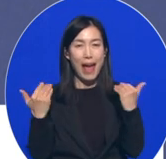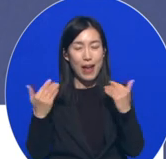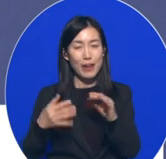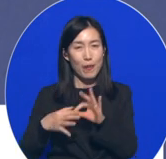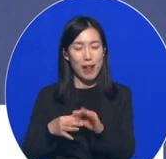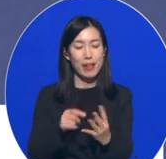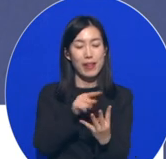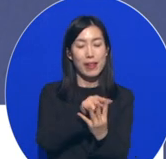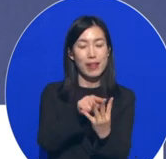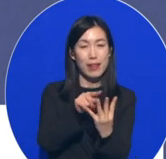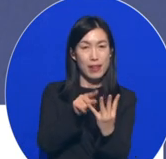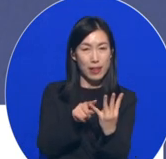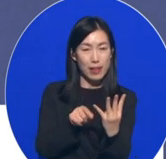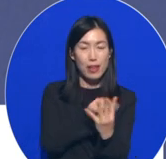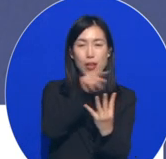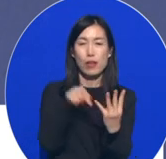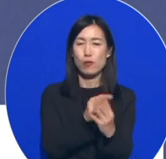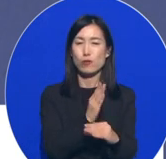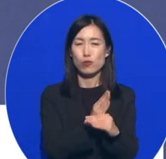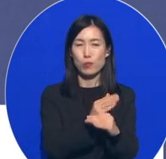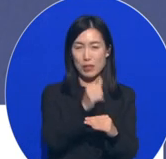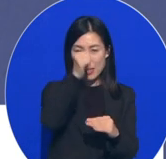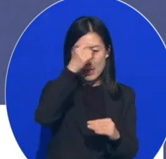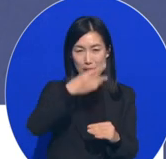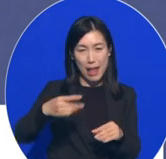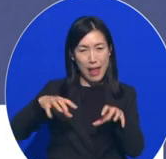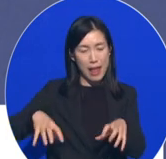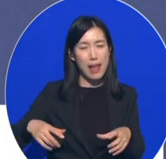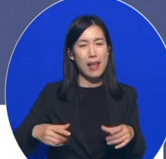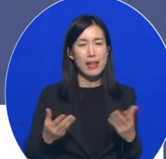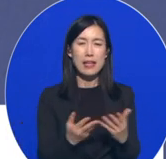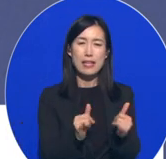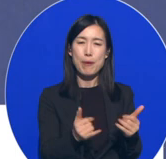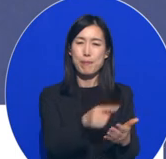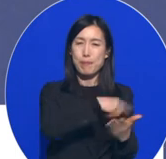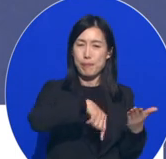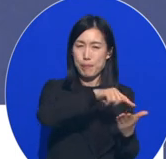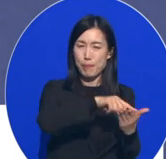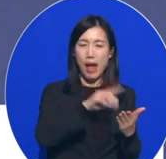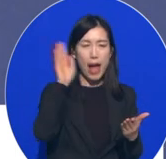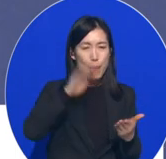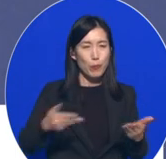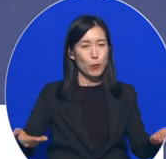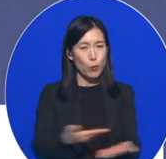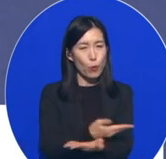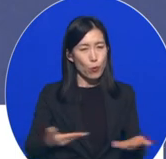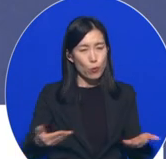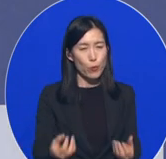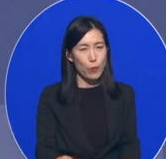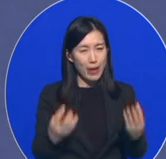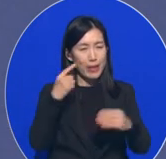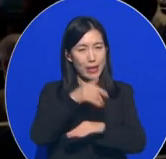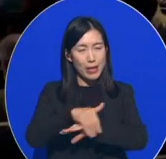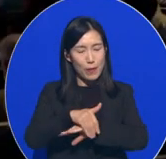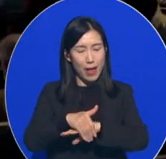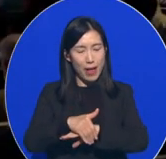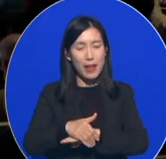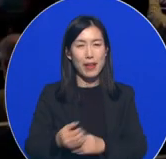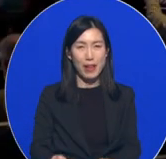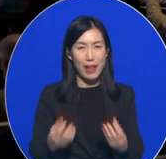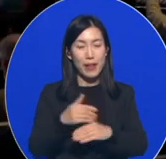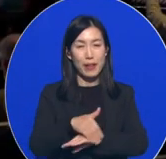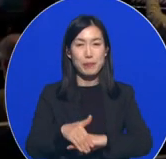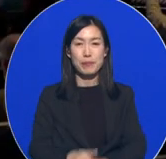네개 분야 중심으로 인태 지역 인력풀을 구성하고 교류 행사를 기획 추진하게 됩니다